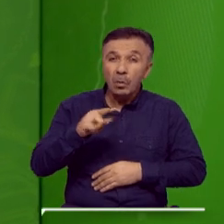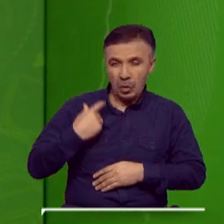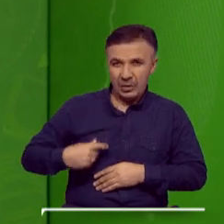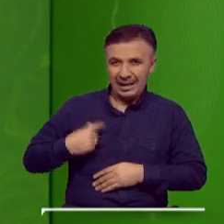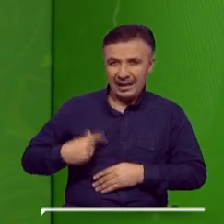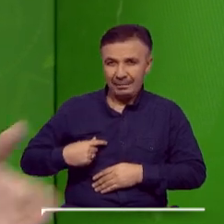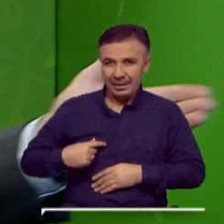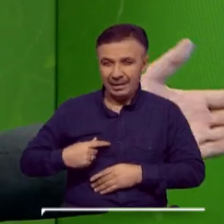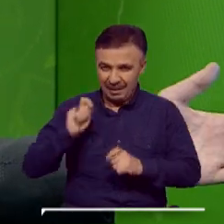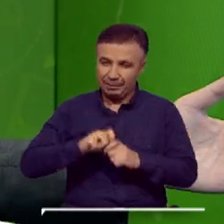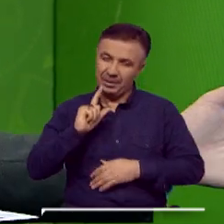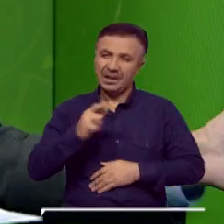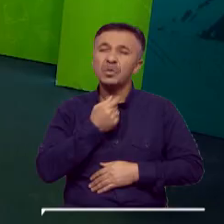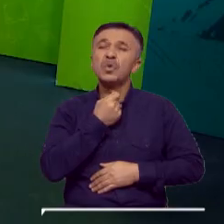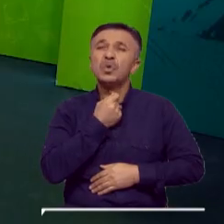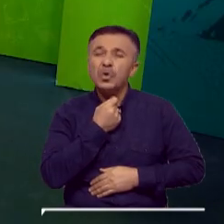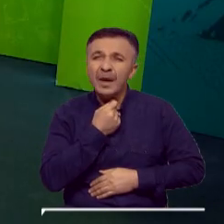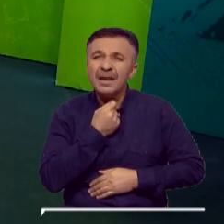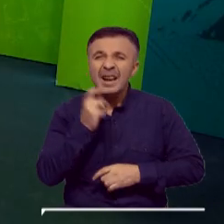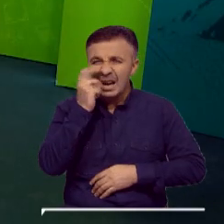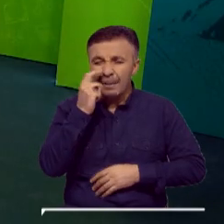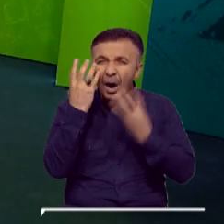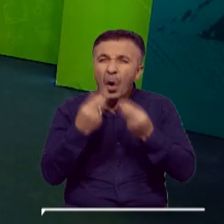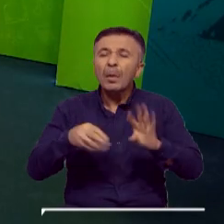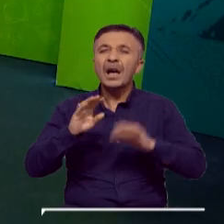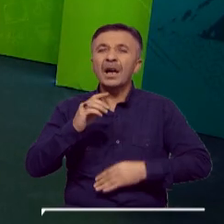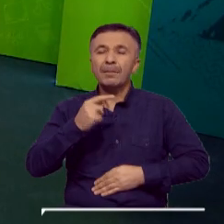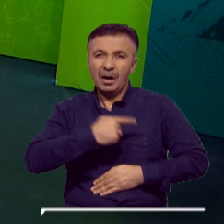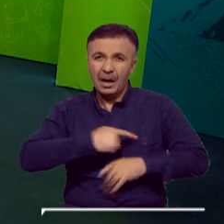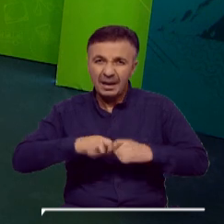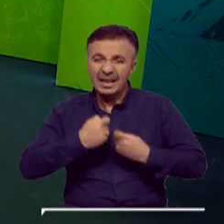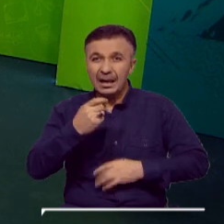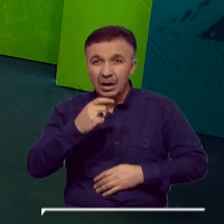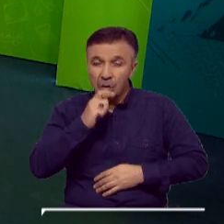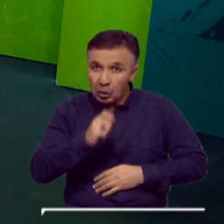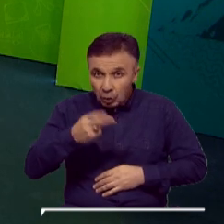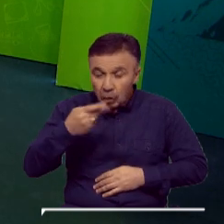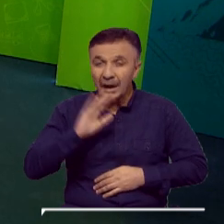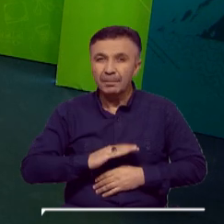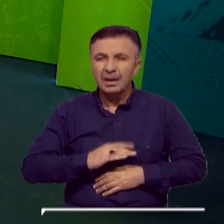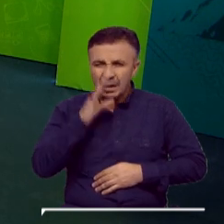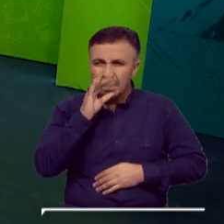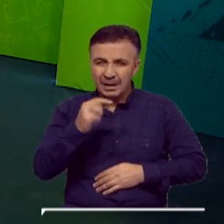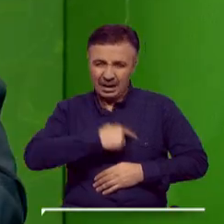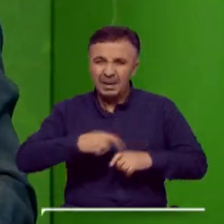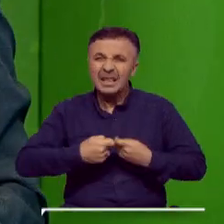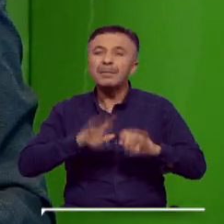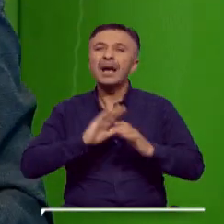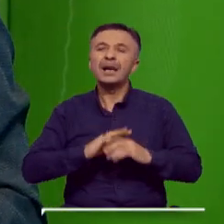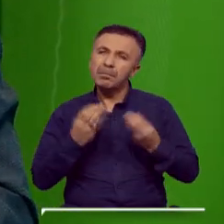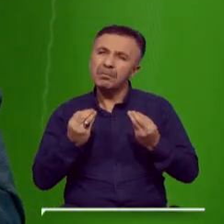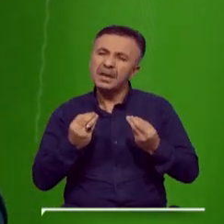kullanmamız gerekiyor. Lütfen kaba olmayalım, kırıcı söz söylemeyelim, kimseyi incitmeyelim, hoş